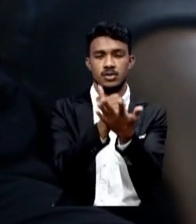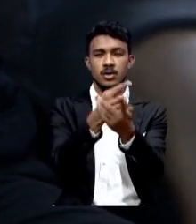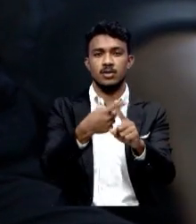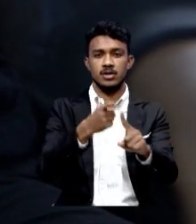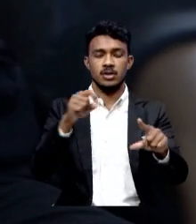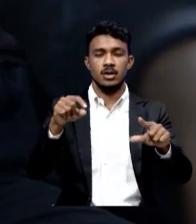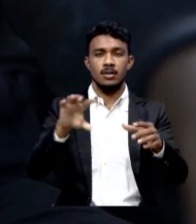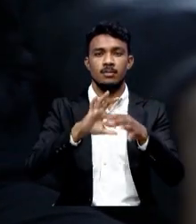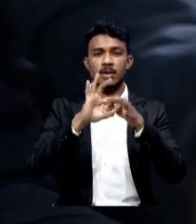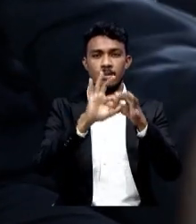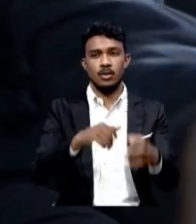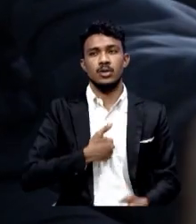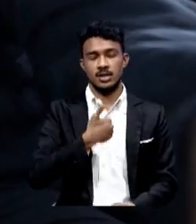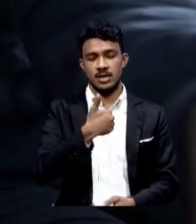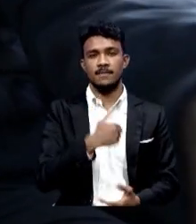membru rasik.